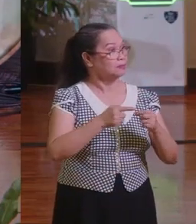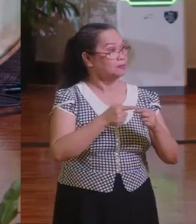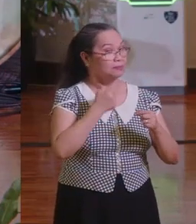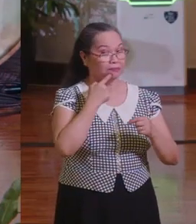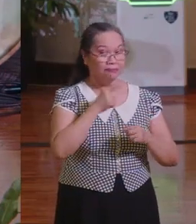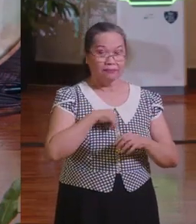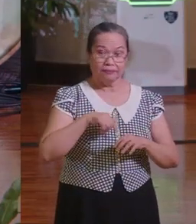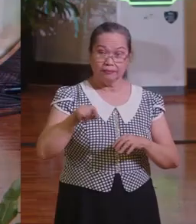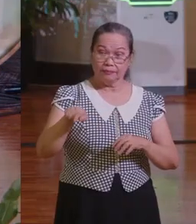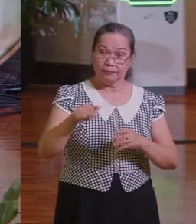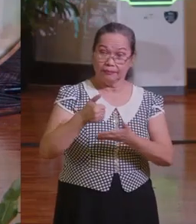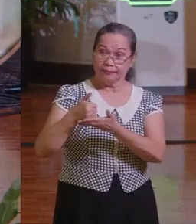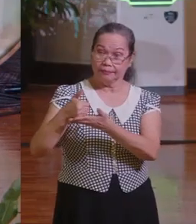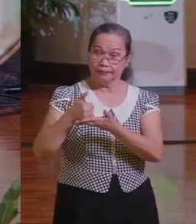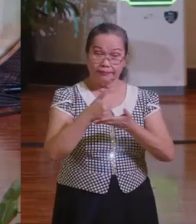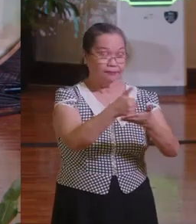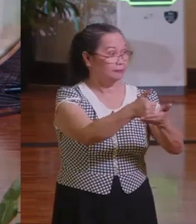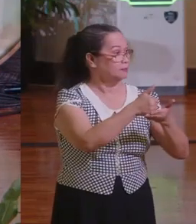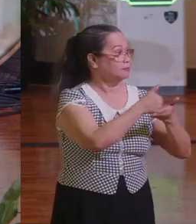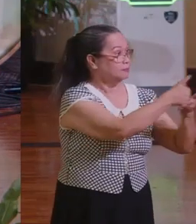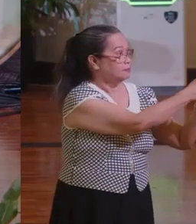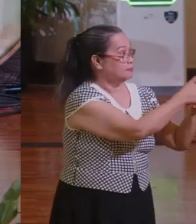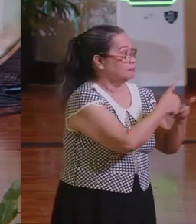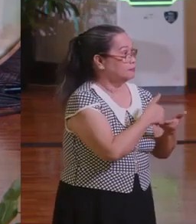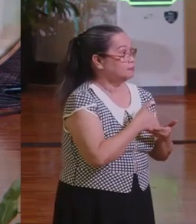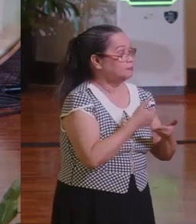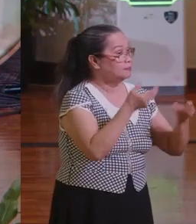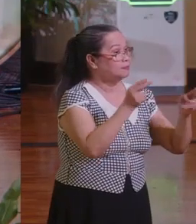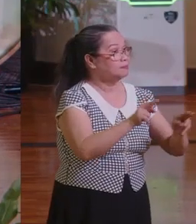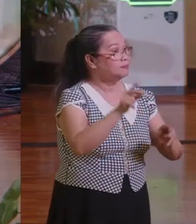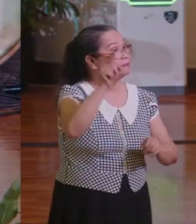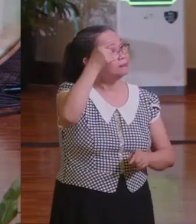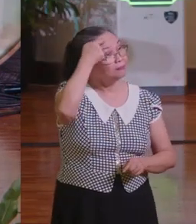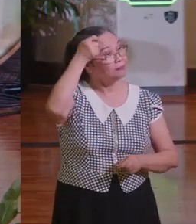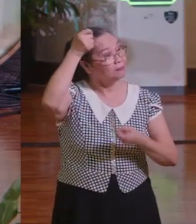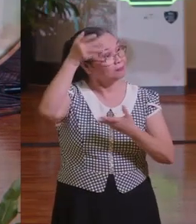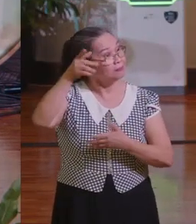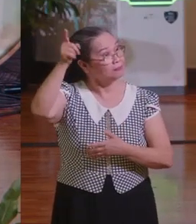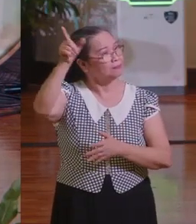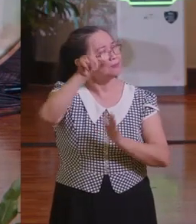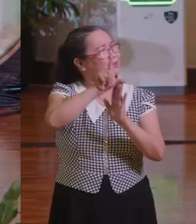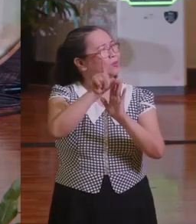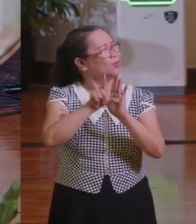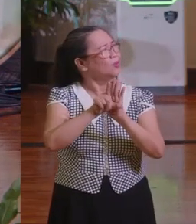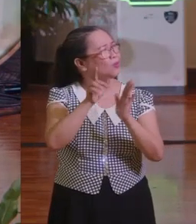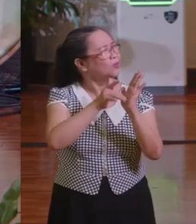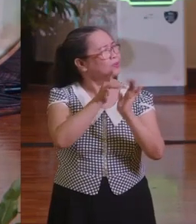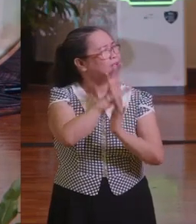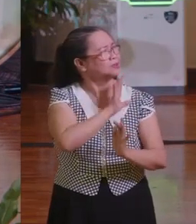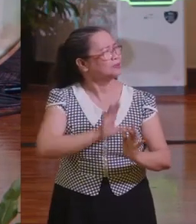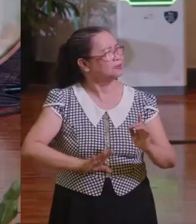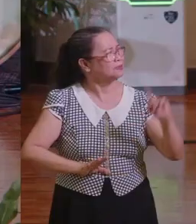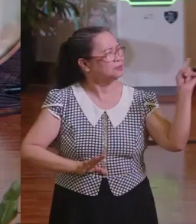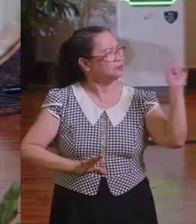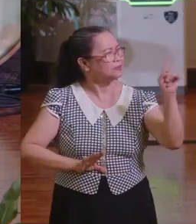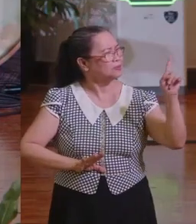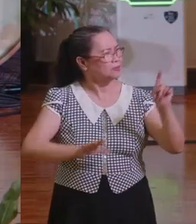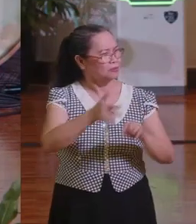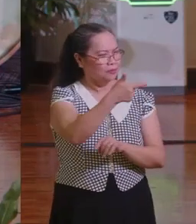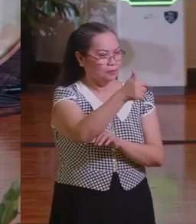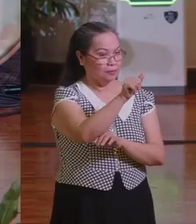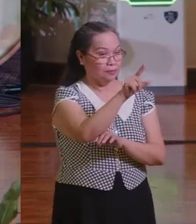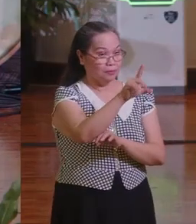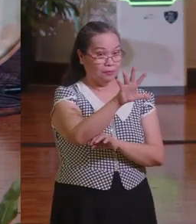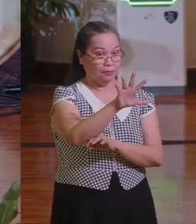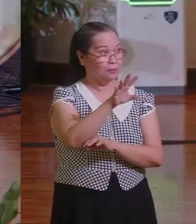kapwa Kristiyano sapagkat this fulfills the law of Christ. Ano ba yung law of Christ? Sabi sa Galatians